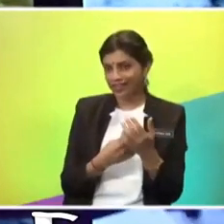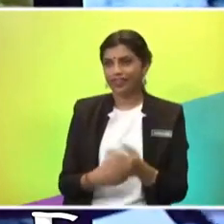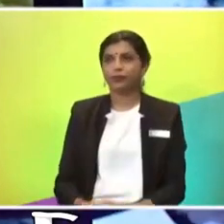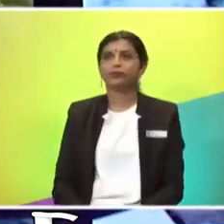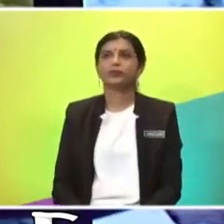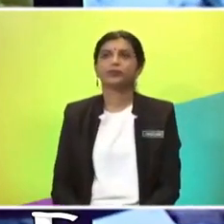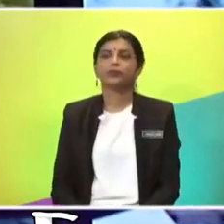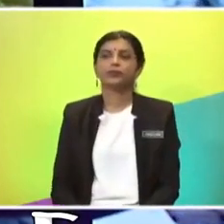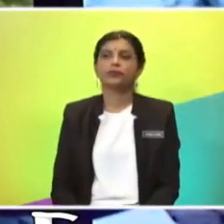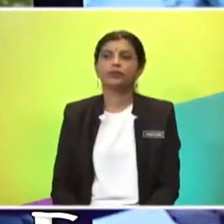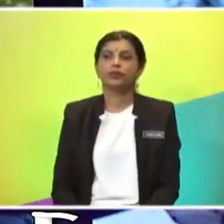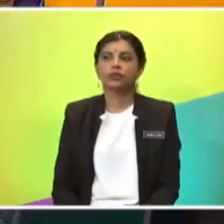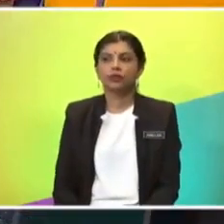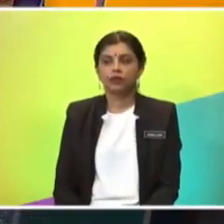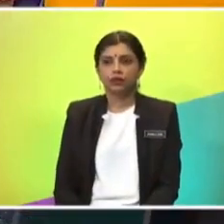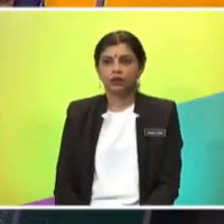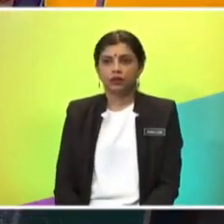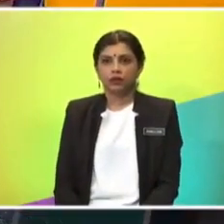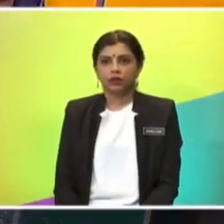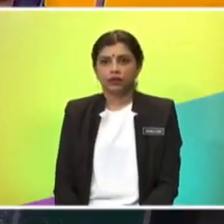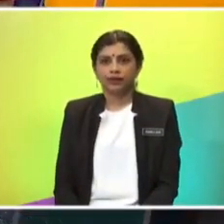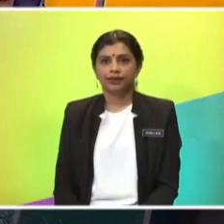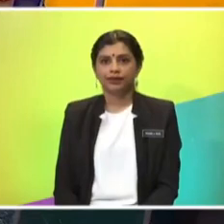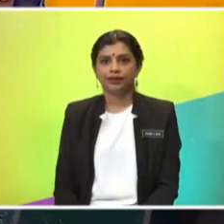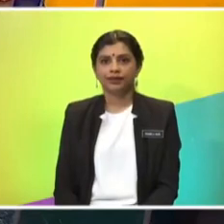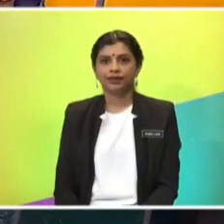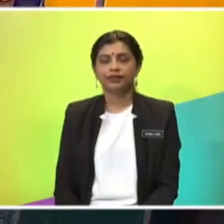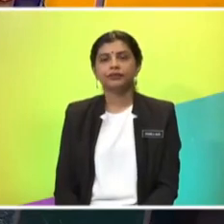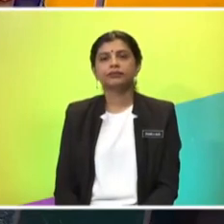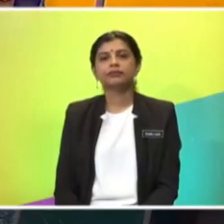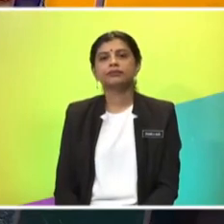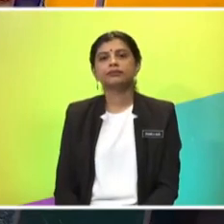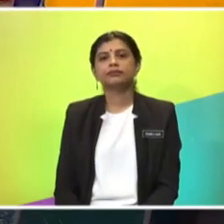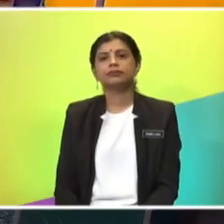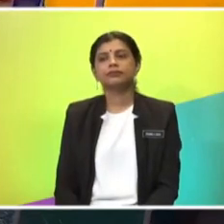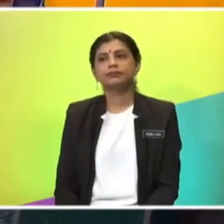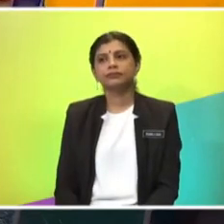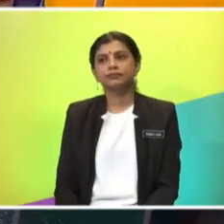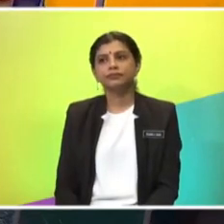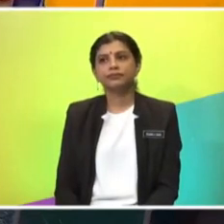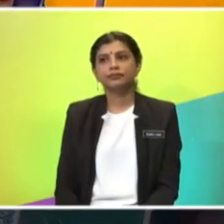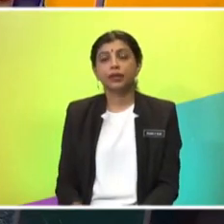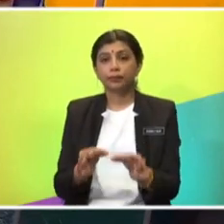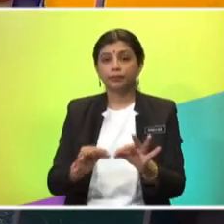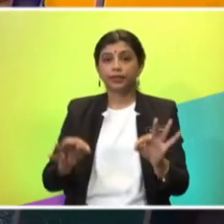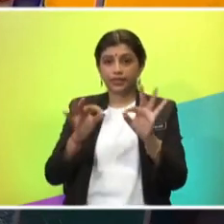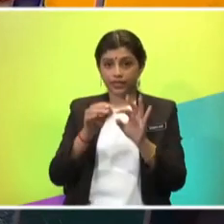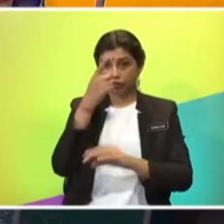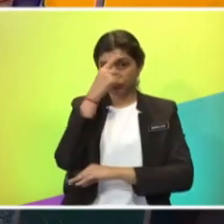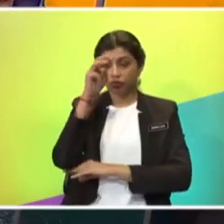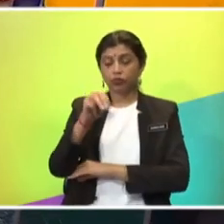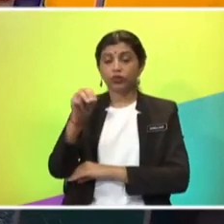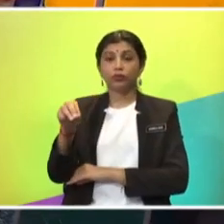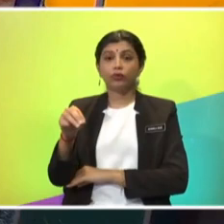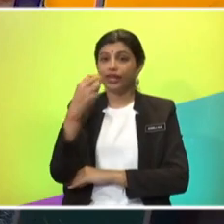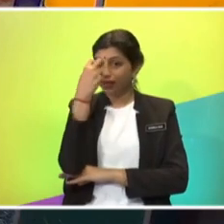cash test ni cikgu. Dan juga apa nama ni, dalam nak menggunakan cash test ini, ini sebenarnya penting untuk mereka yang berkeperluan khas